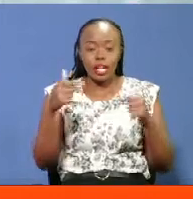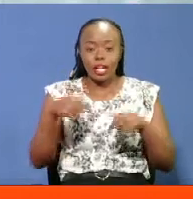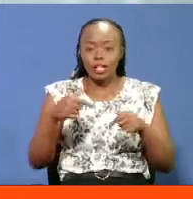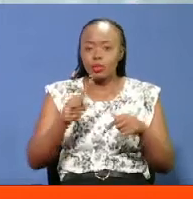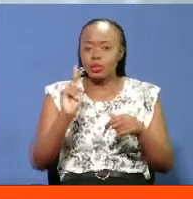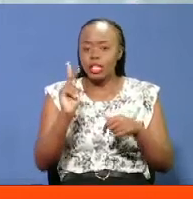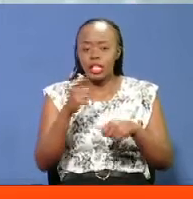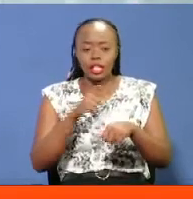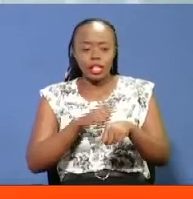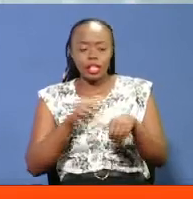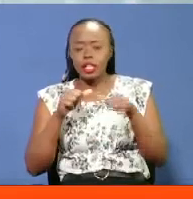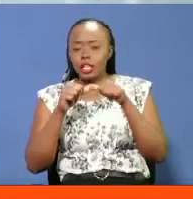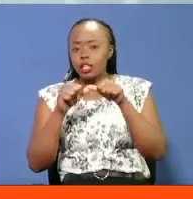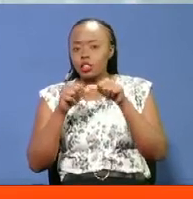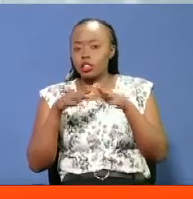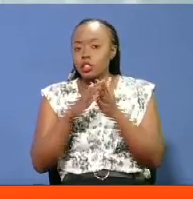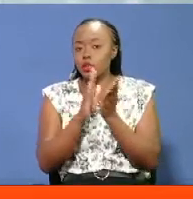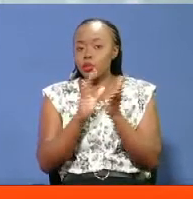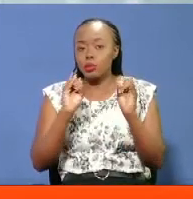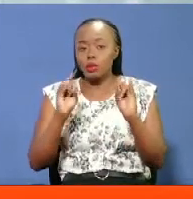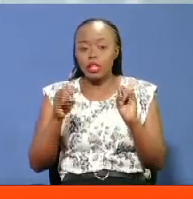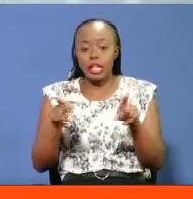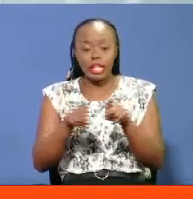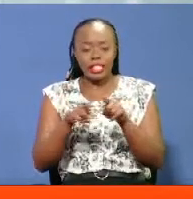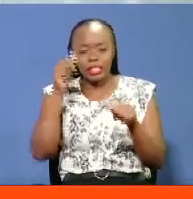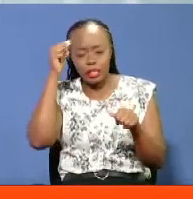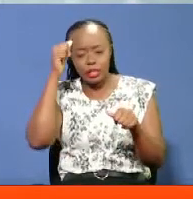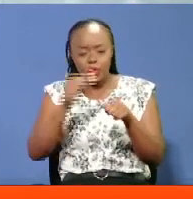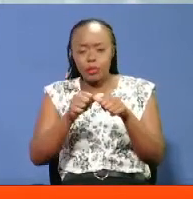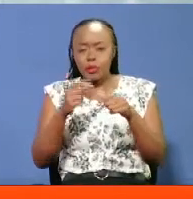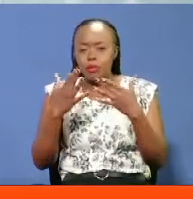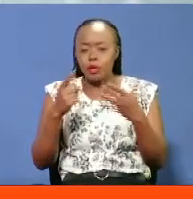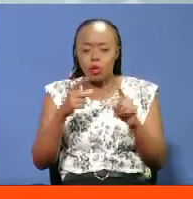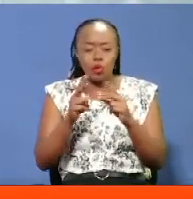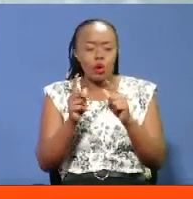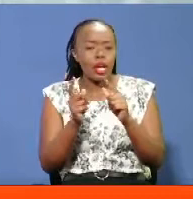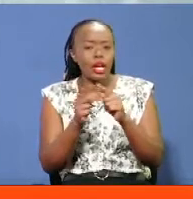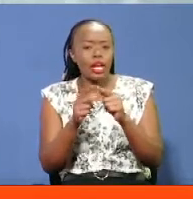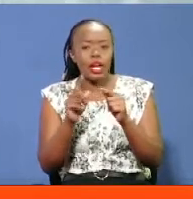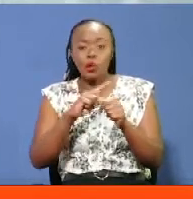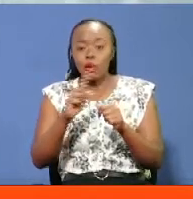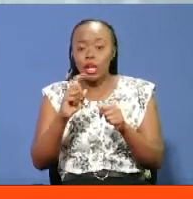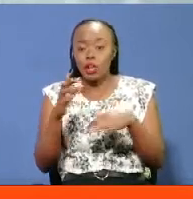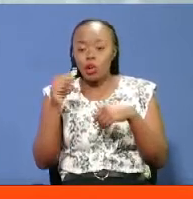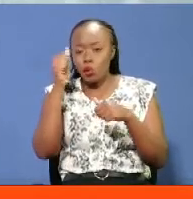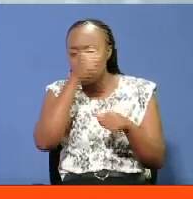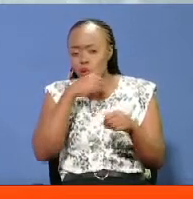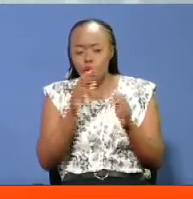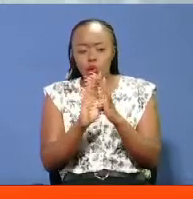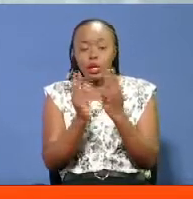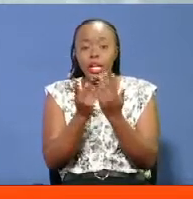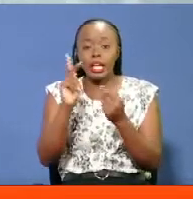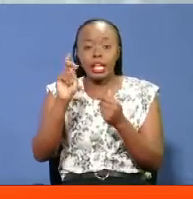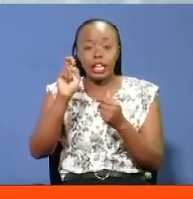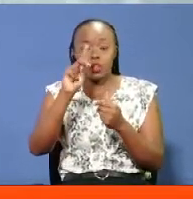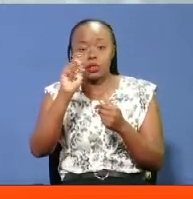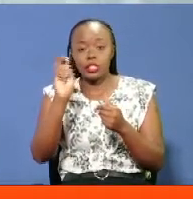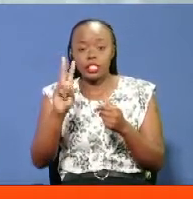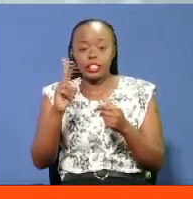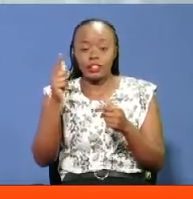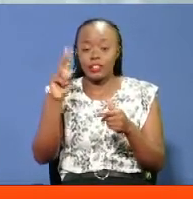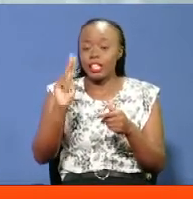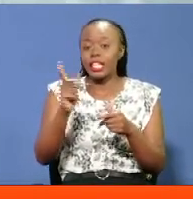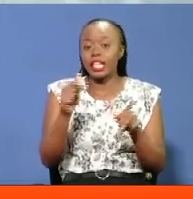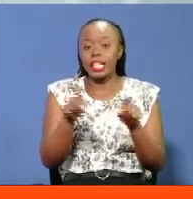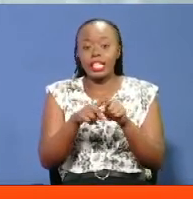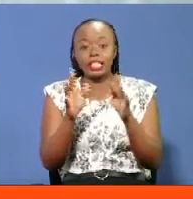Ya pili tuendelee na taarifa zetu, na kumbuka matangazo haya yanakujia mubashara kupitia mtandao wetu wa kijamii wa Facebook @KUTV Kenya, na pia unaweza kulonga nasi kupitia mtandao